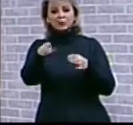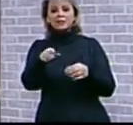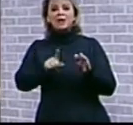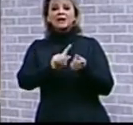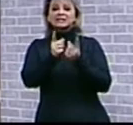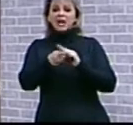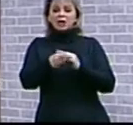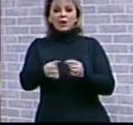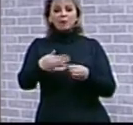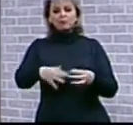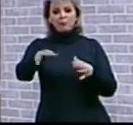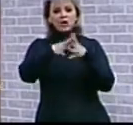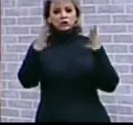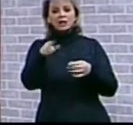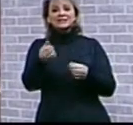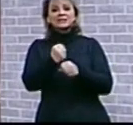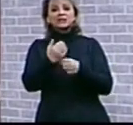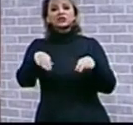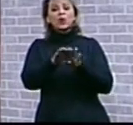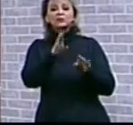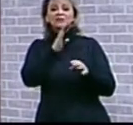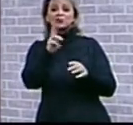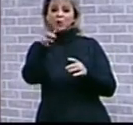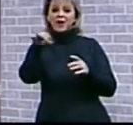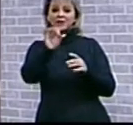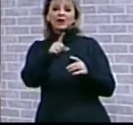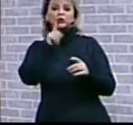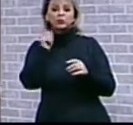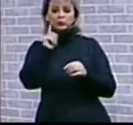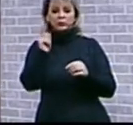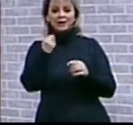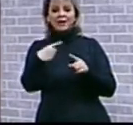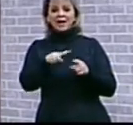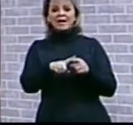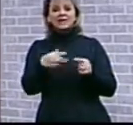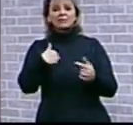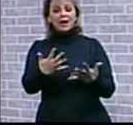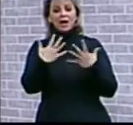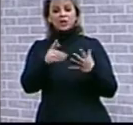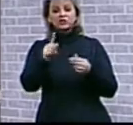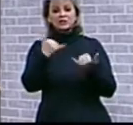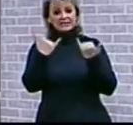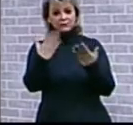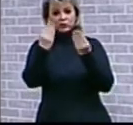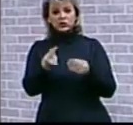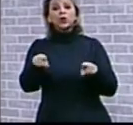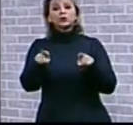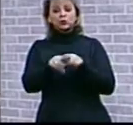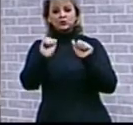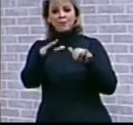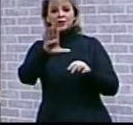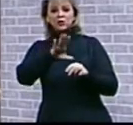стала монументальная. А сделать вот такую девочку Кармен, юную, это, мне кажется, что вот на сегодняшний день это тоже могло